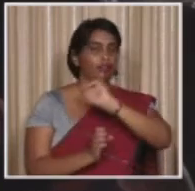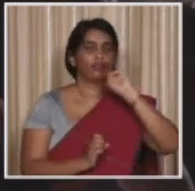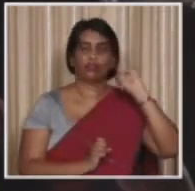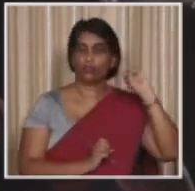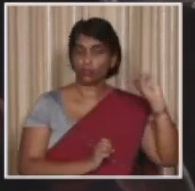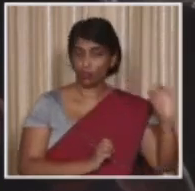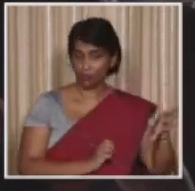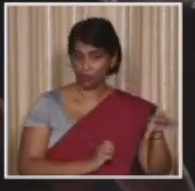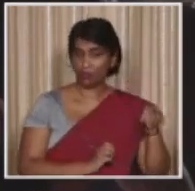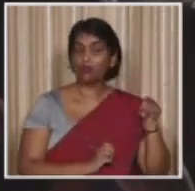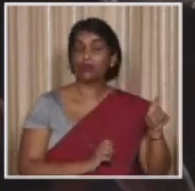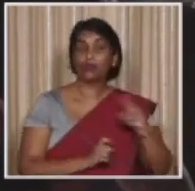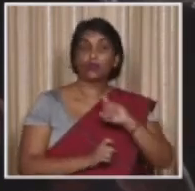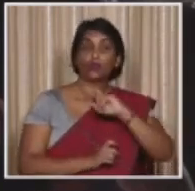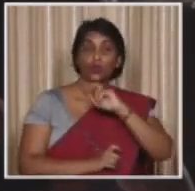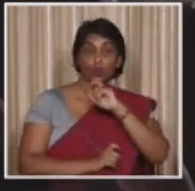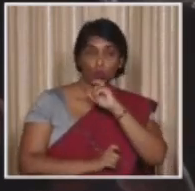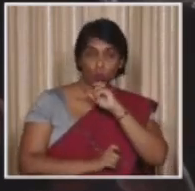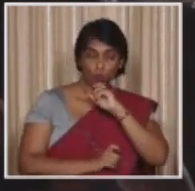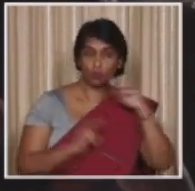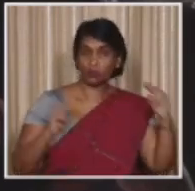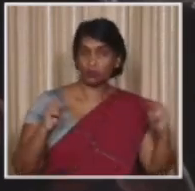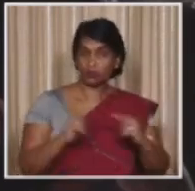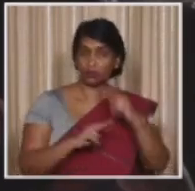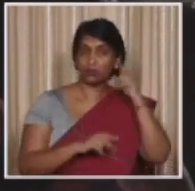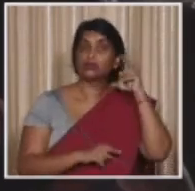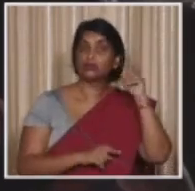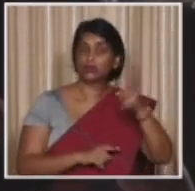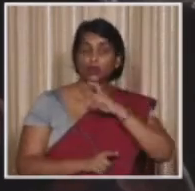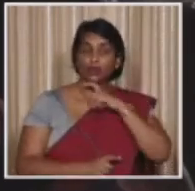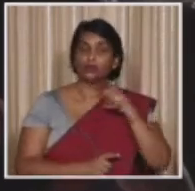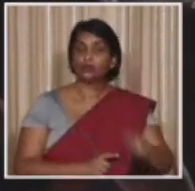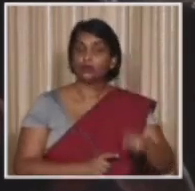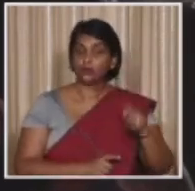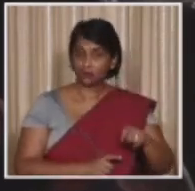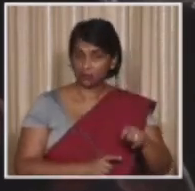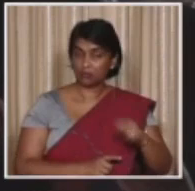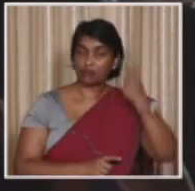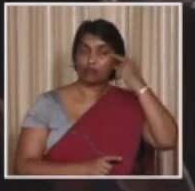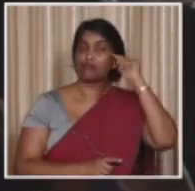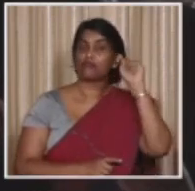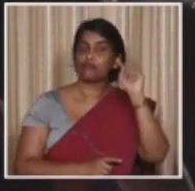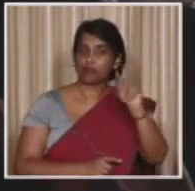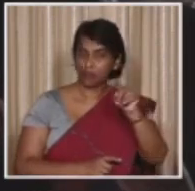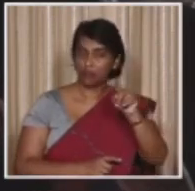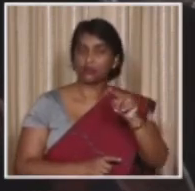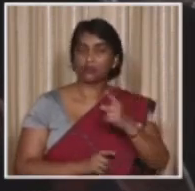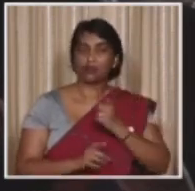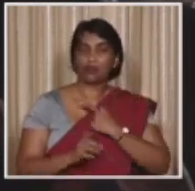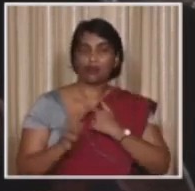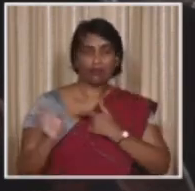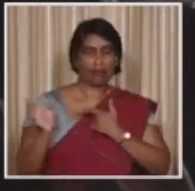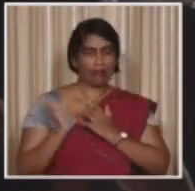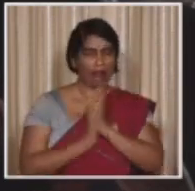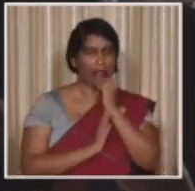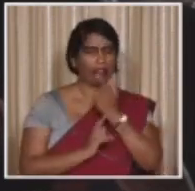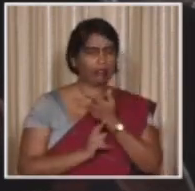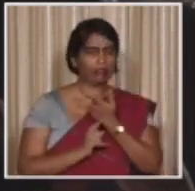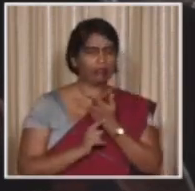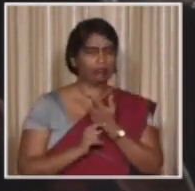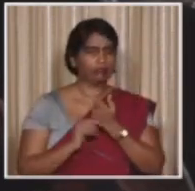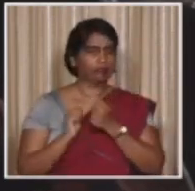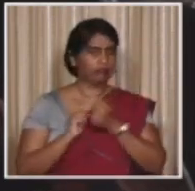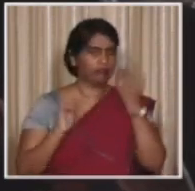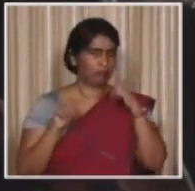කරලා අධිකරණයට අධිකරණ විනිසුරුවන් තෛරහිව වරප්‍රසාද කටයුතු කරන්න.